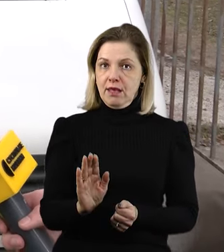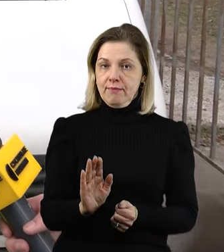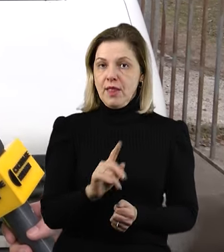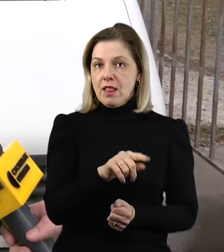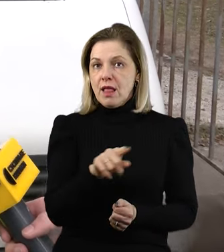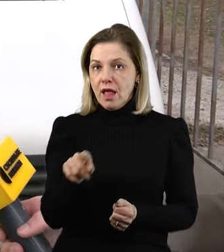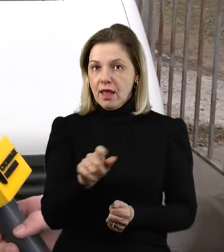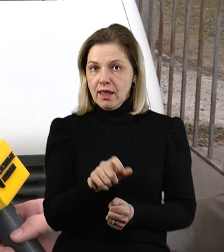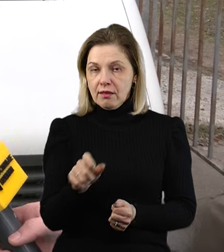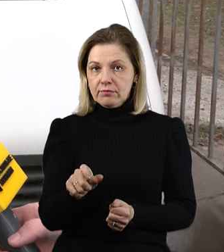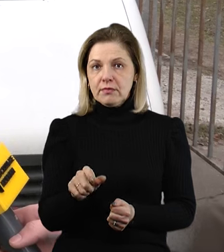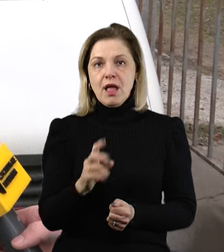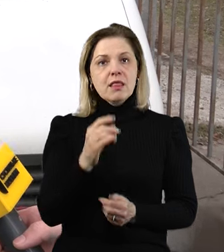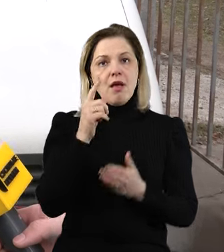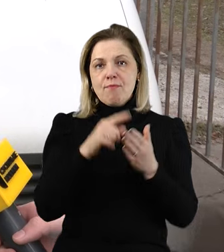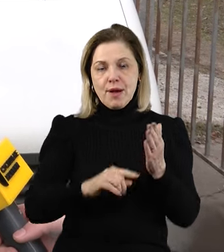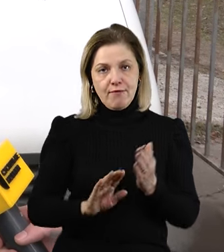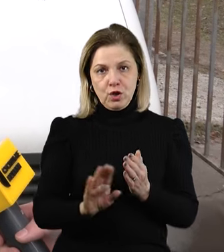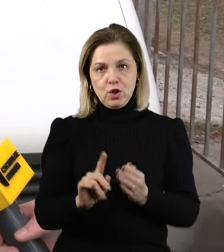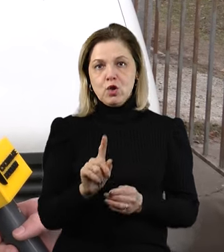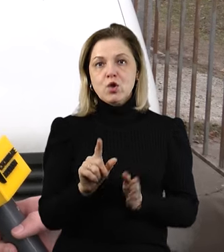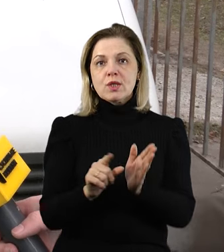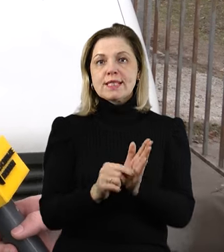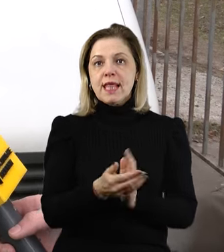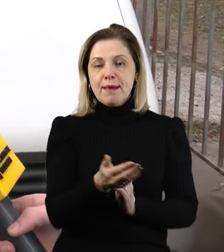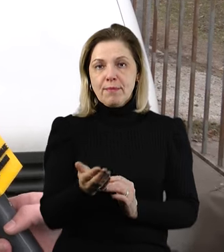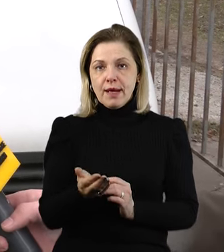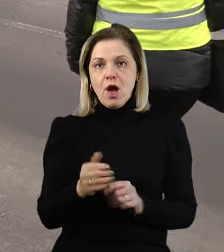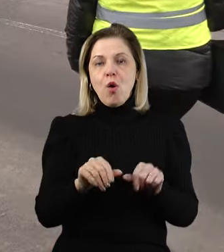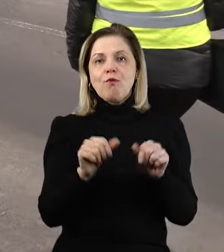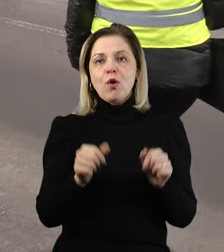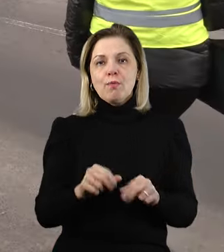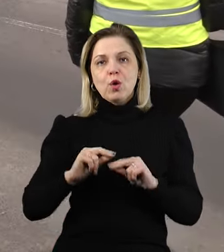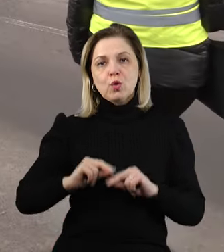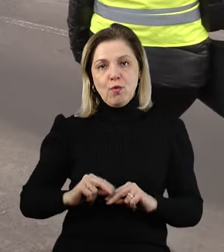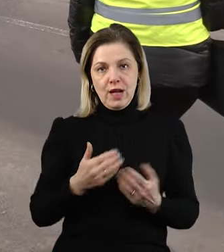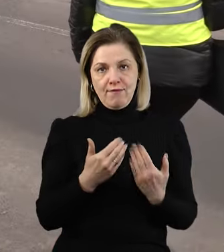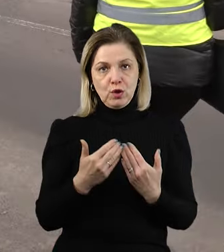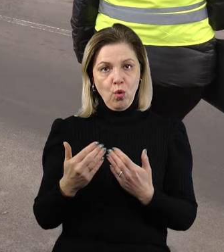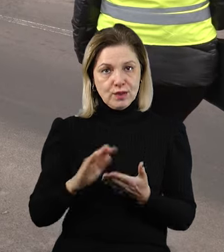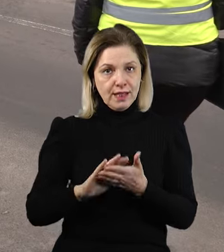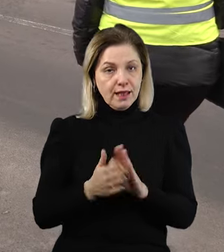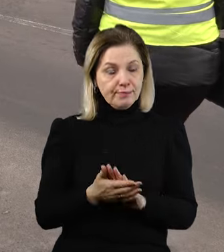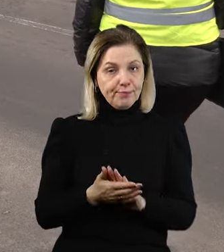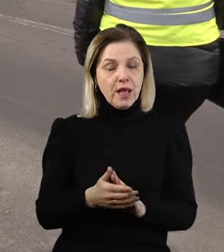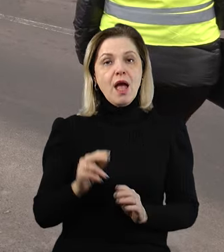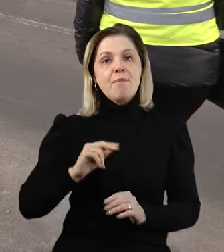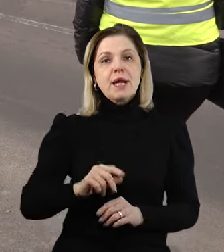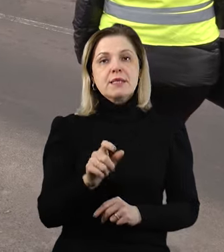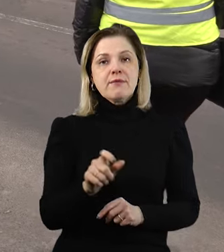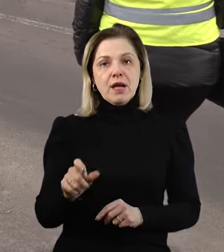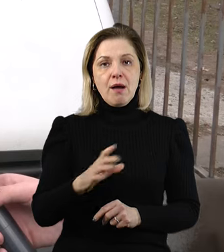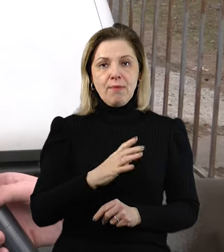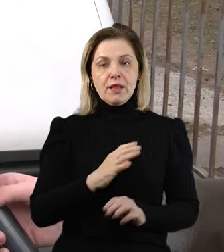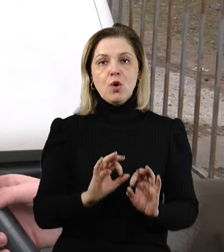Деякі взагалі не впевнені, що з ними оформлювались трудові відносини. Працівникам було